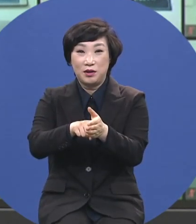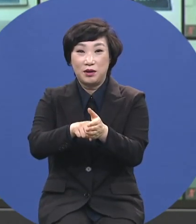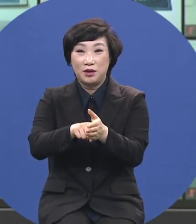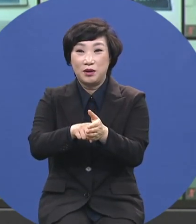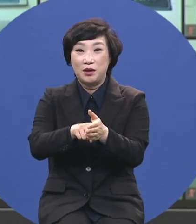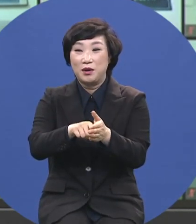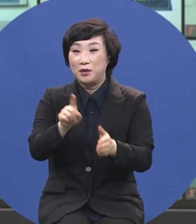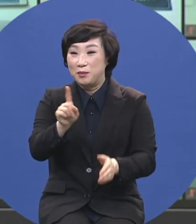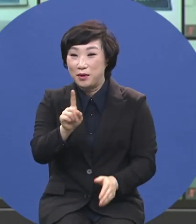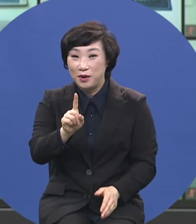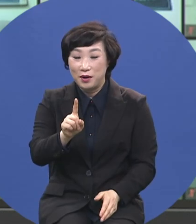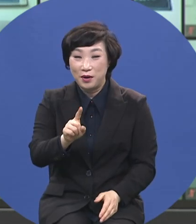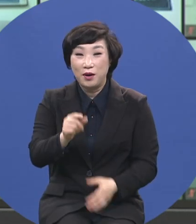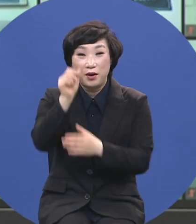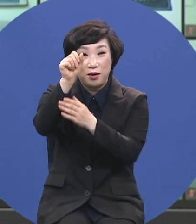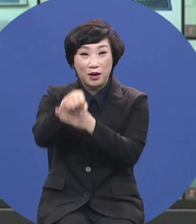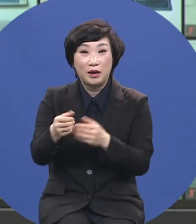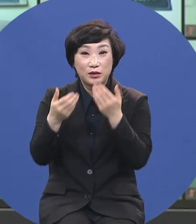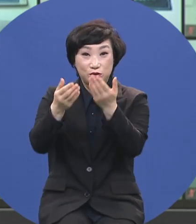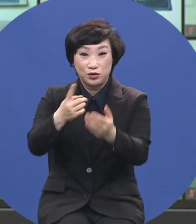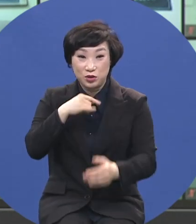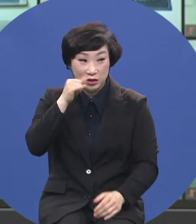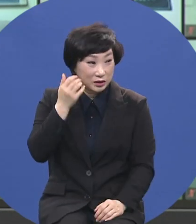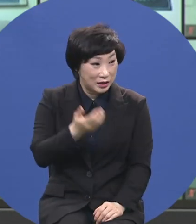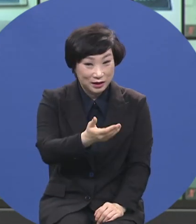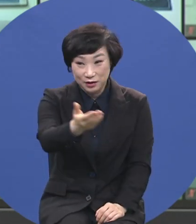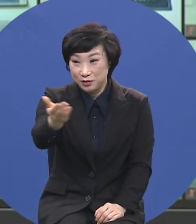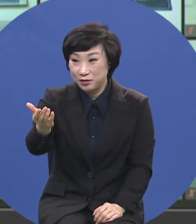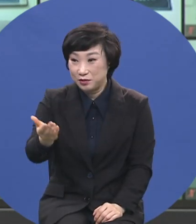무엇을 허락해 본 적이 있으신가요?